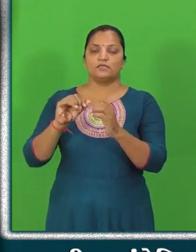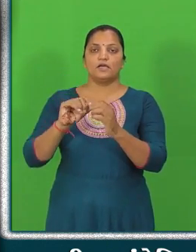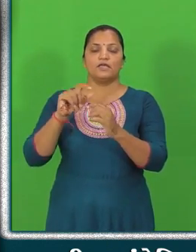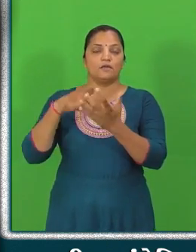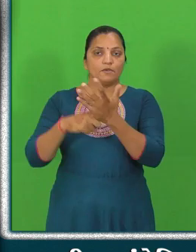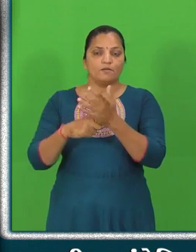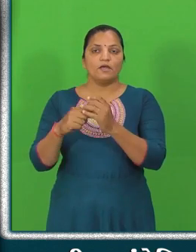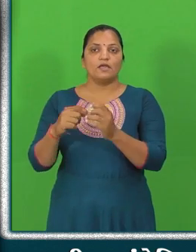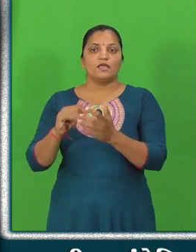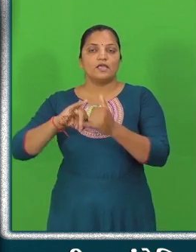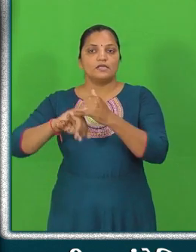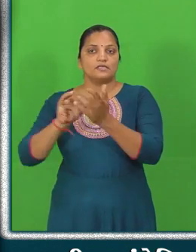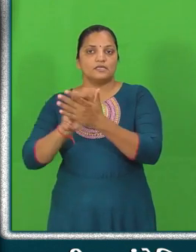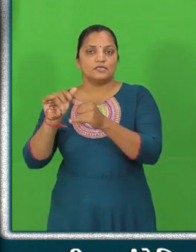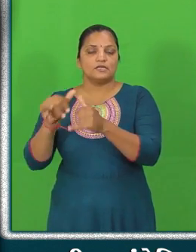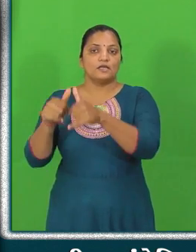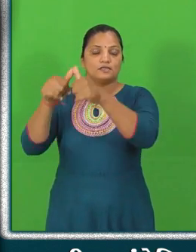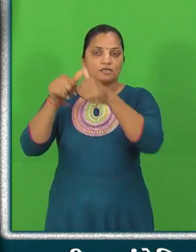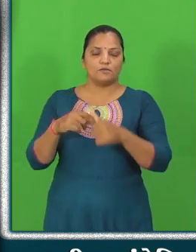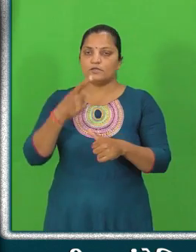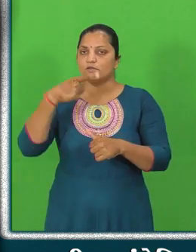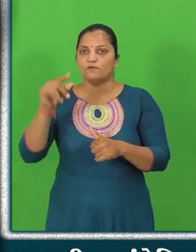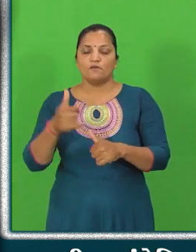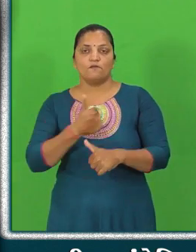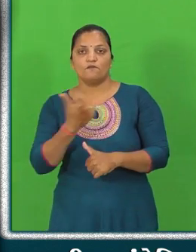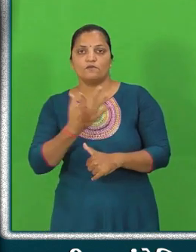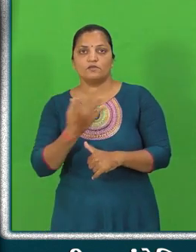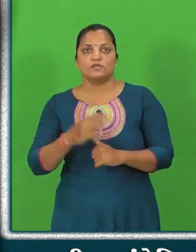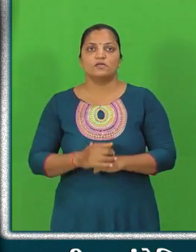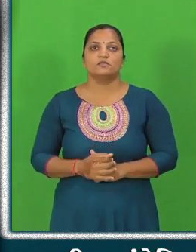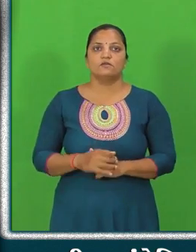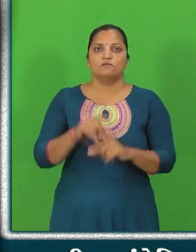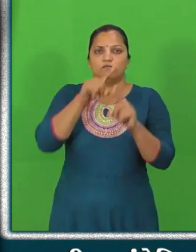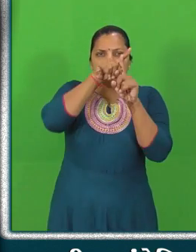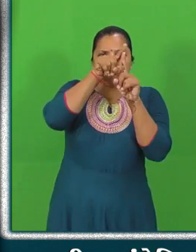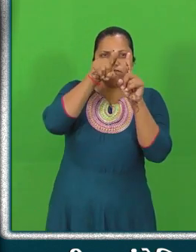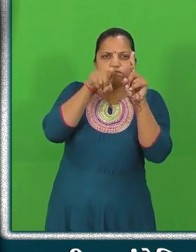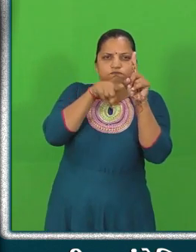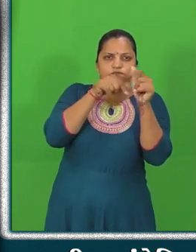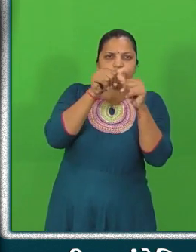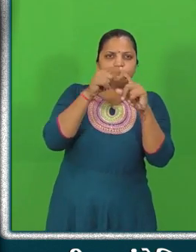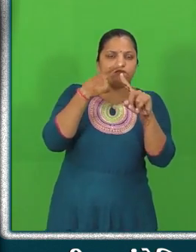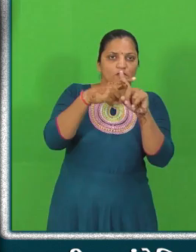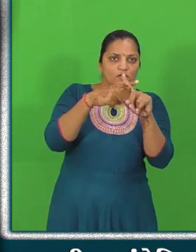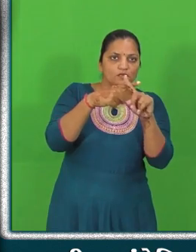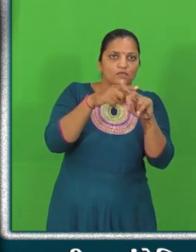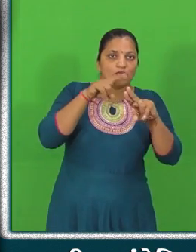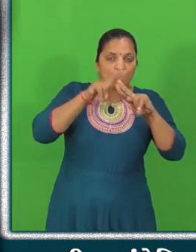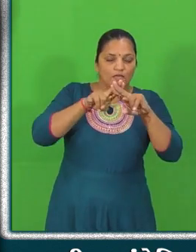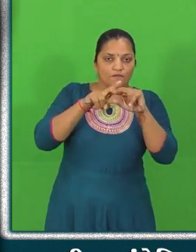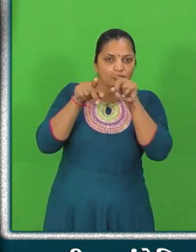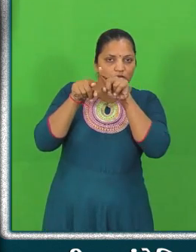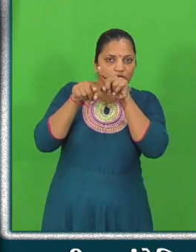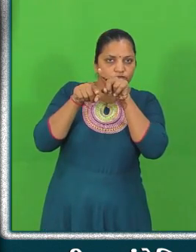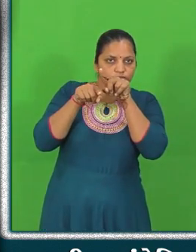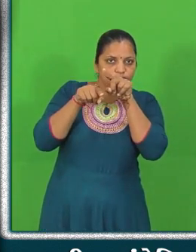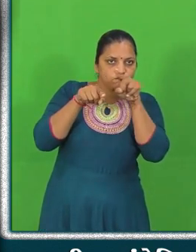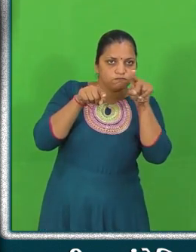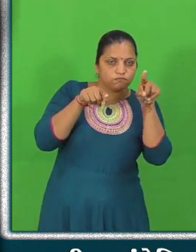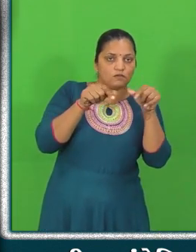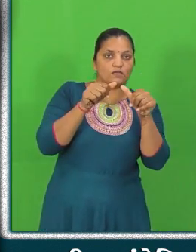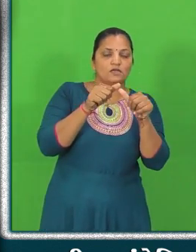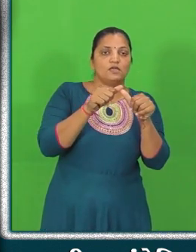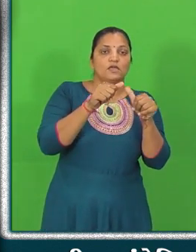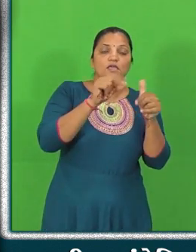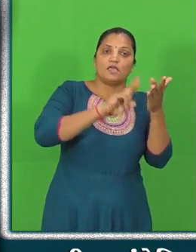ગુડ। તો મિત્રો, જ્યારે આપણે મુખ્ય અક્ષને સમાંતર કિરણ આપાત કરીશું ત્યારે તે એફમાંથી પસાર થાય છે, ચાહે એ